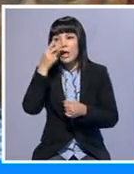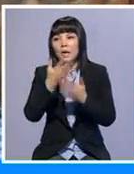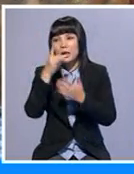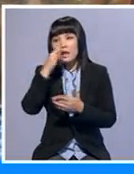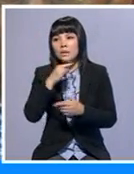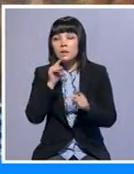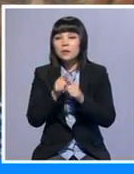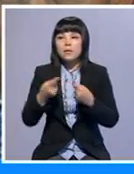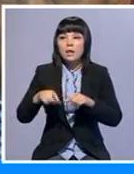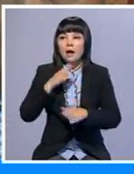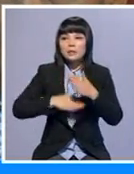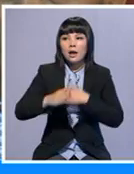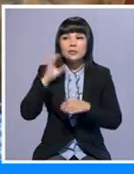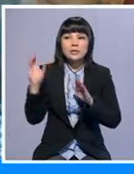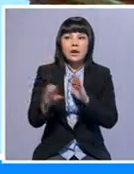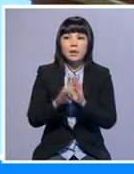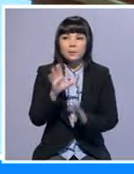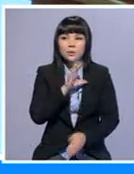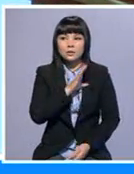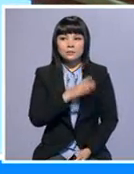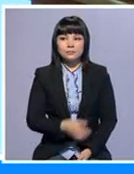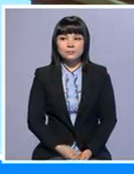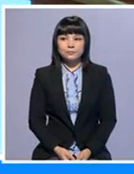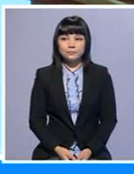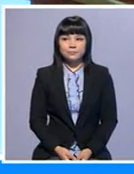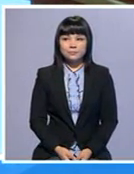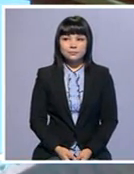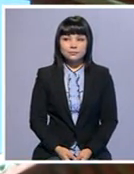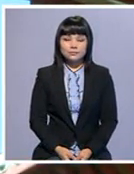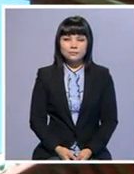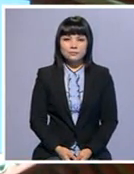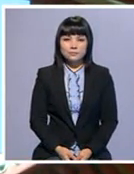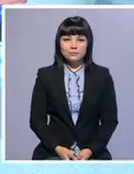бөріктерін көкке атып қуанды. Бақытжан Омар, Нұралы Еген, Түркияның Стамбұл қаласынан.